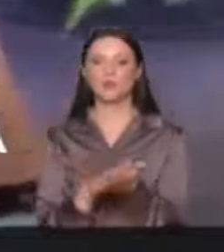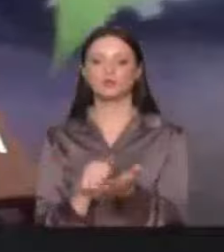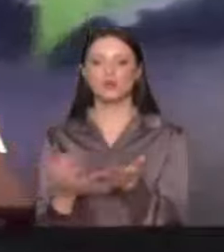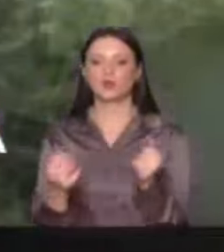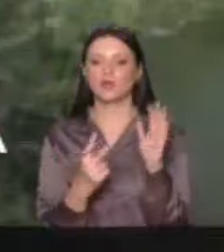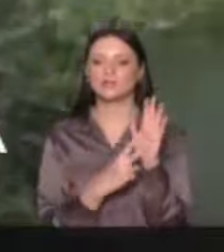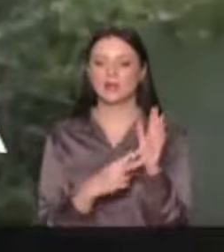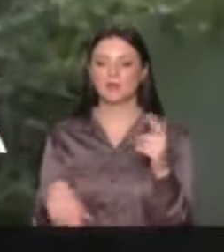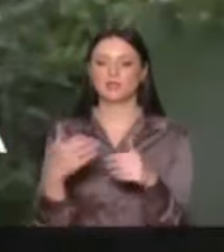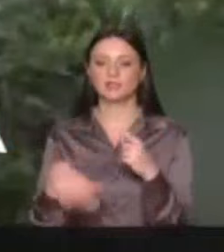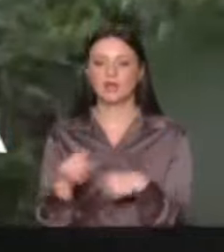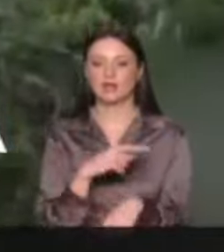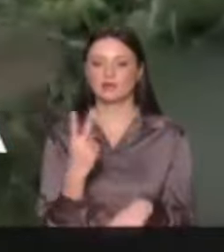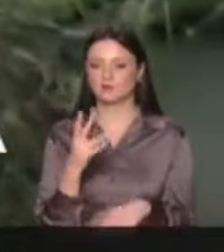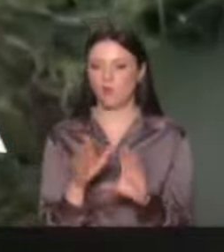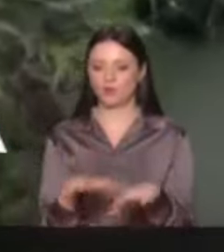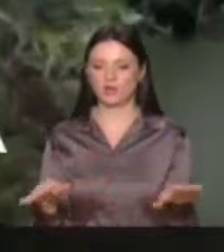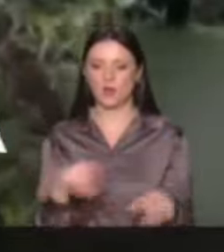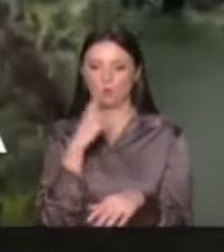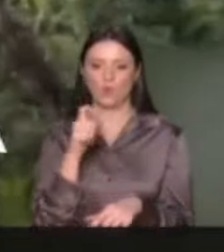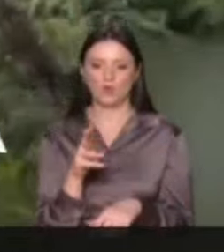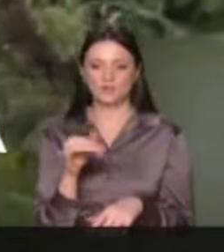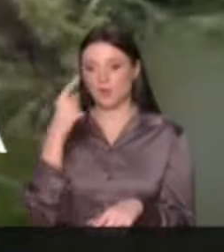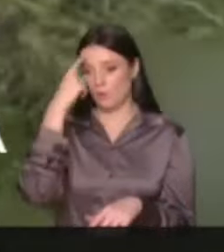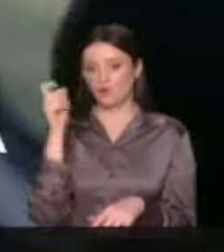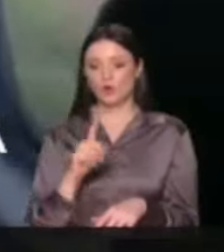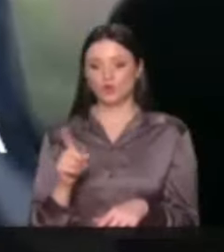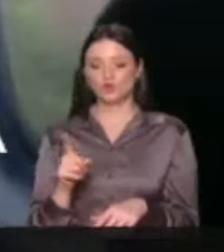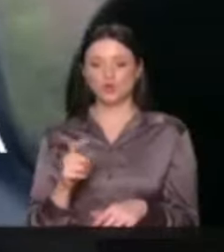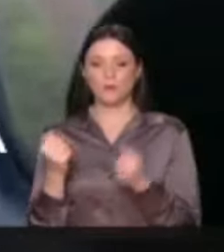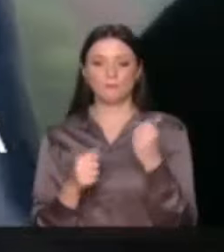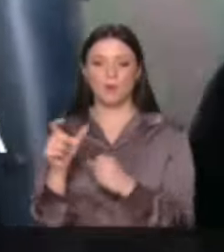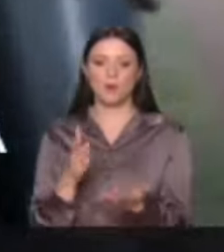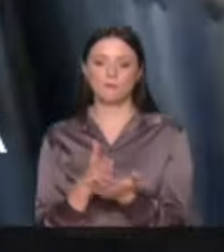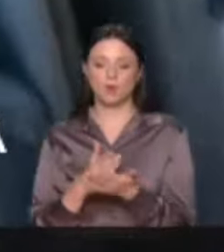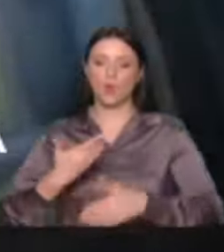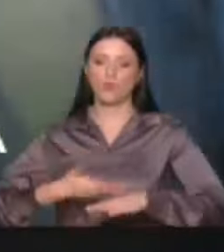7, серед них 2 дітей. Російські ЗМІ повідомляють, що пілоти перебувають у важкому стані.